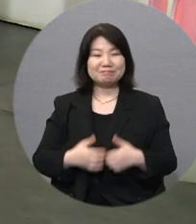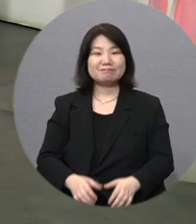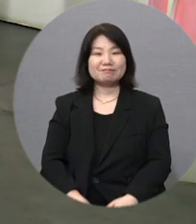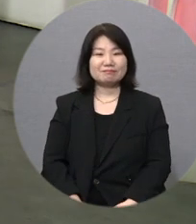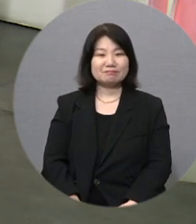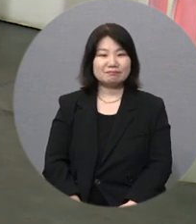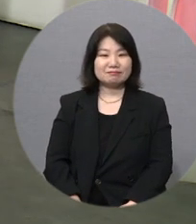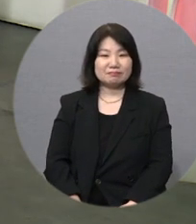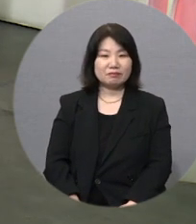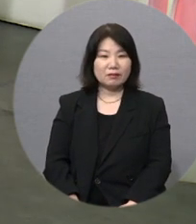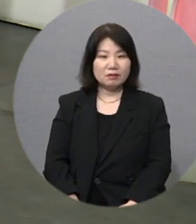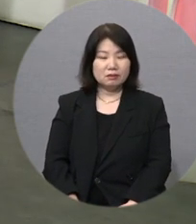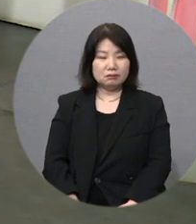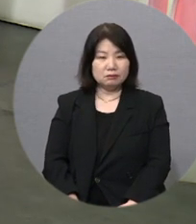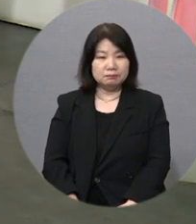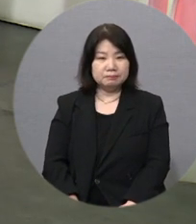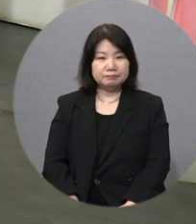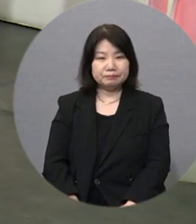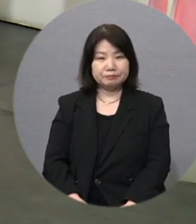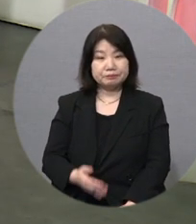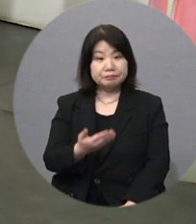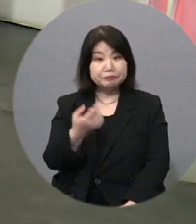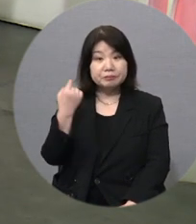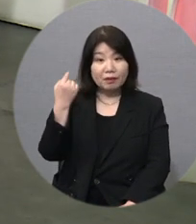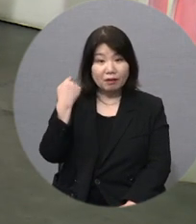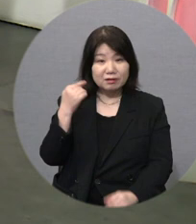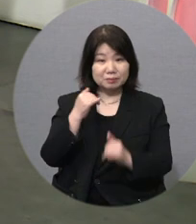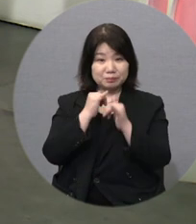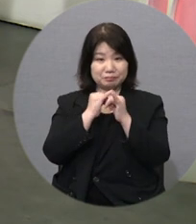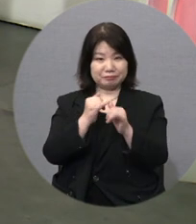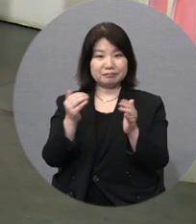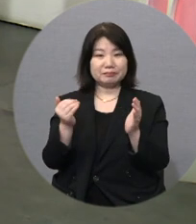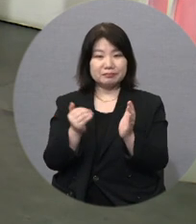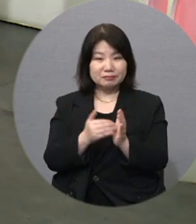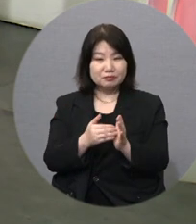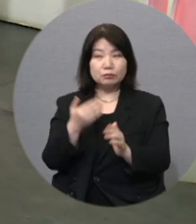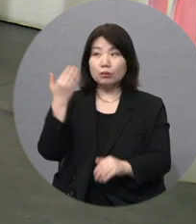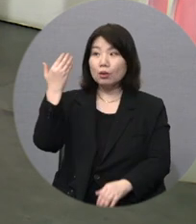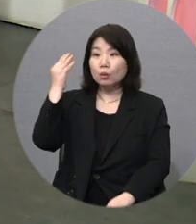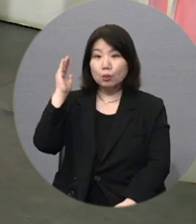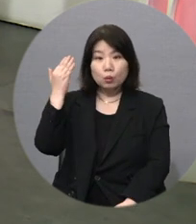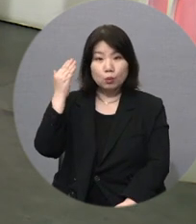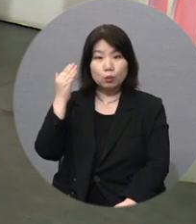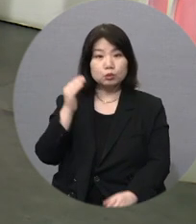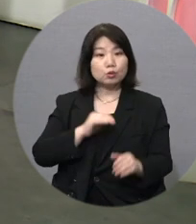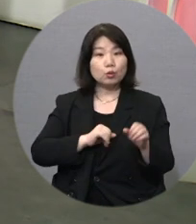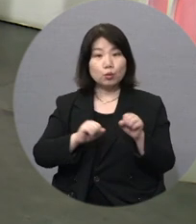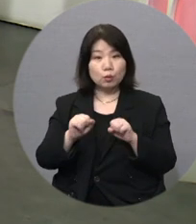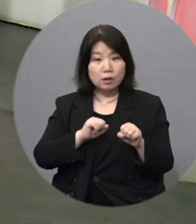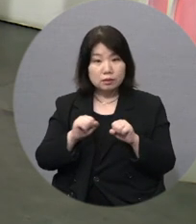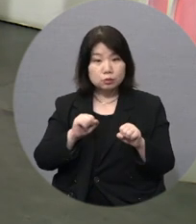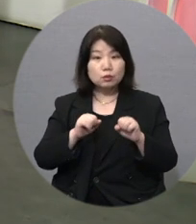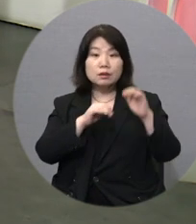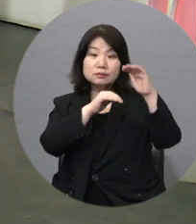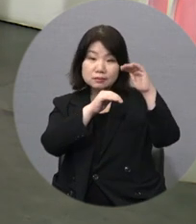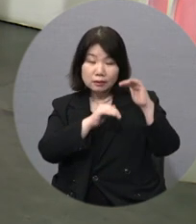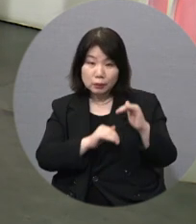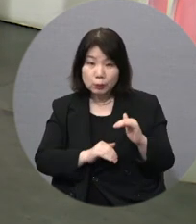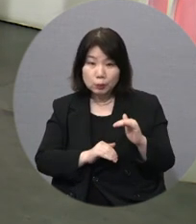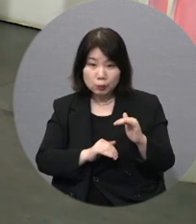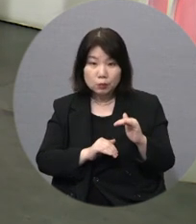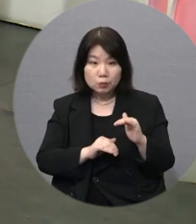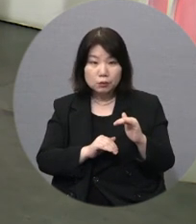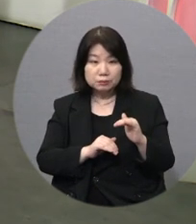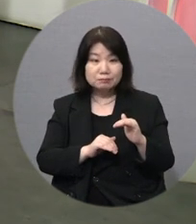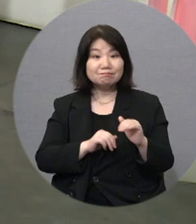기뻐요네 그리고 우리 김경님 어제 이제 수상도 끝나고 요즘 지금 현재 활동하고 그